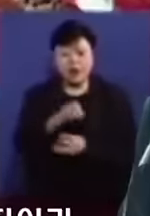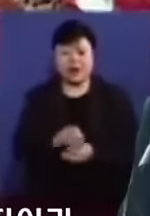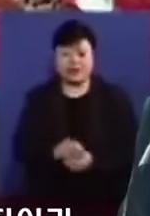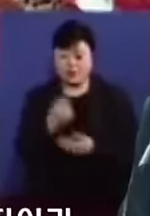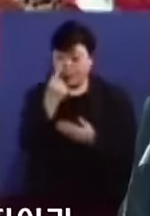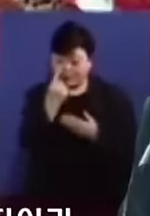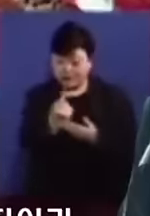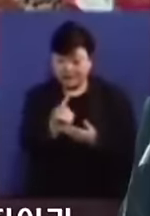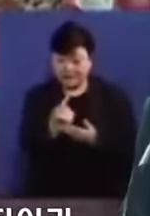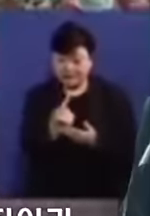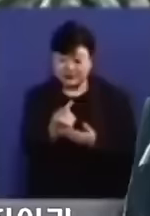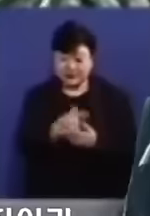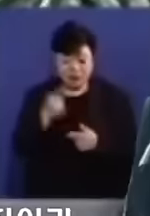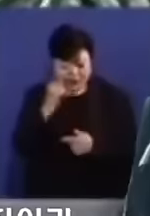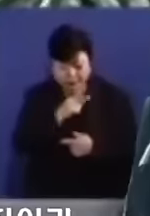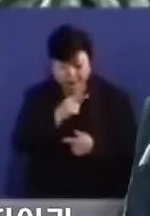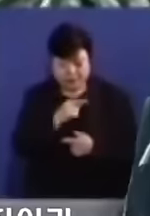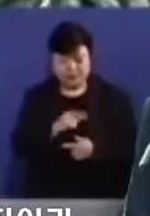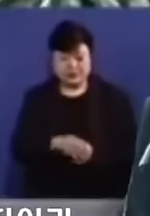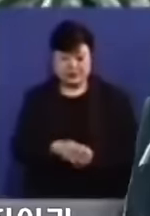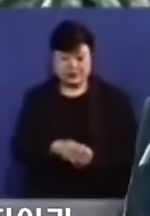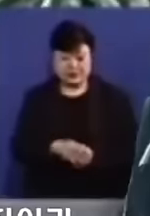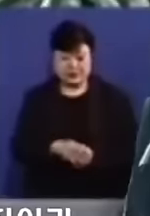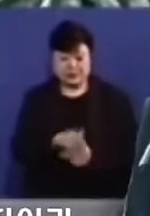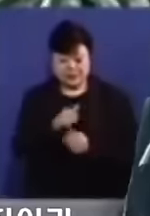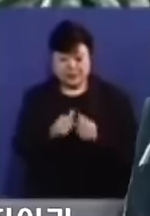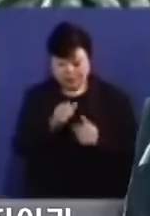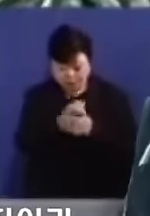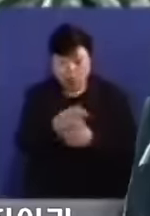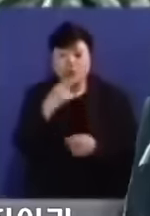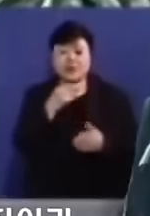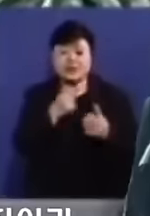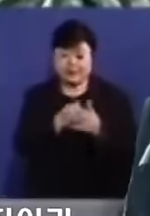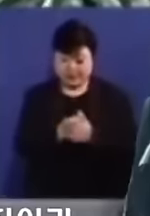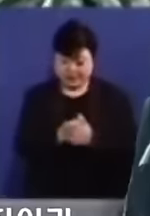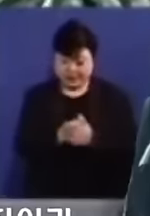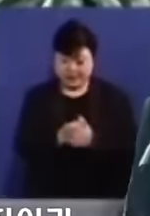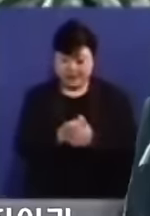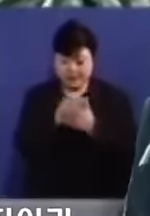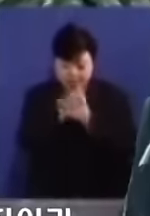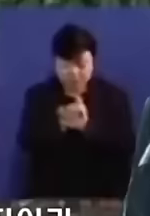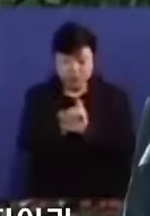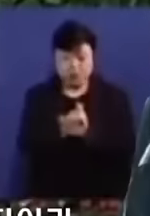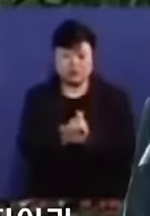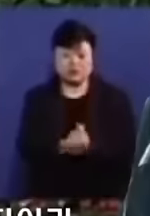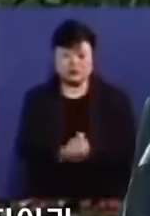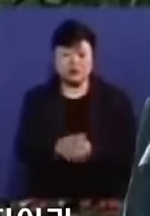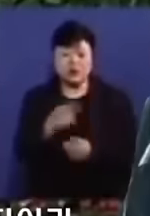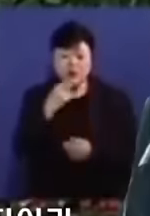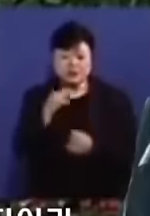와서 더 나빠지는 것은 하나님께 기도하지 않기 때문에 그런 것입니다. 기도하는 사람은 시험과 환란이